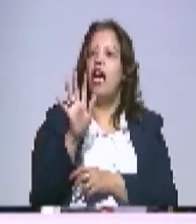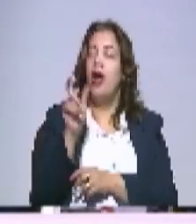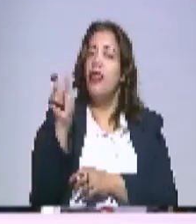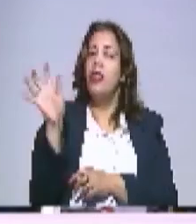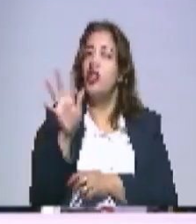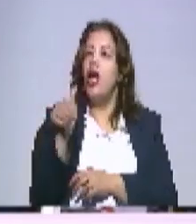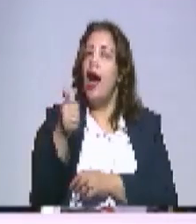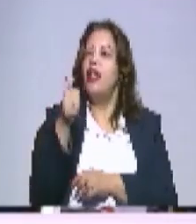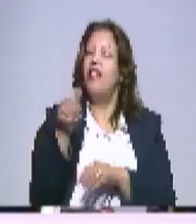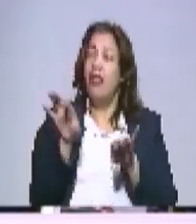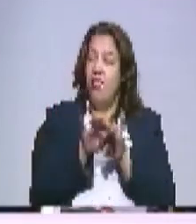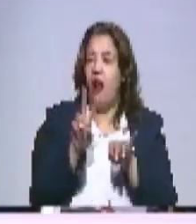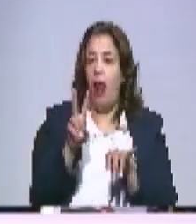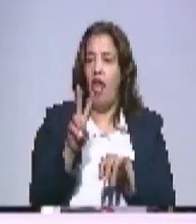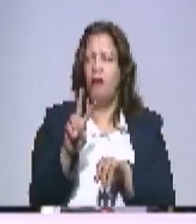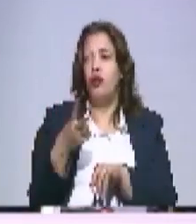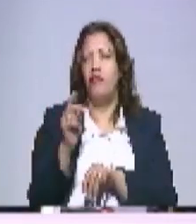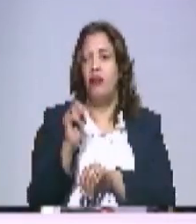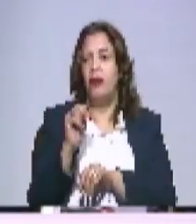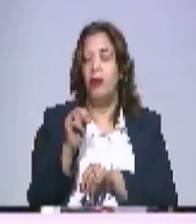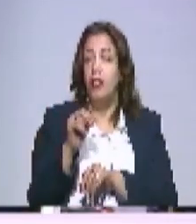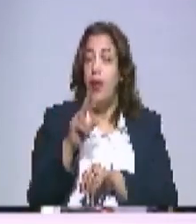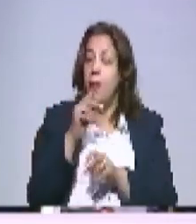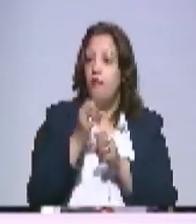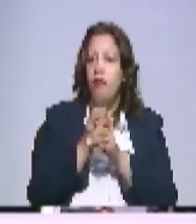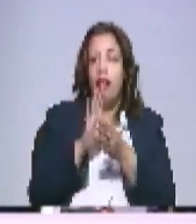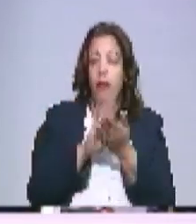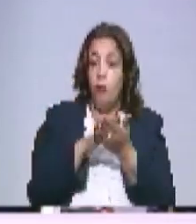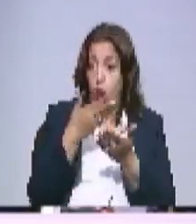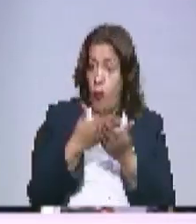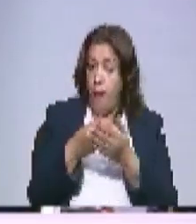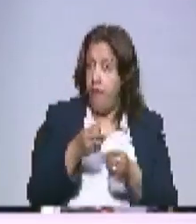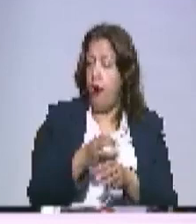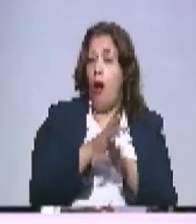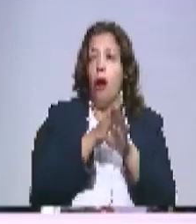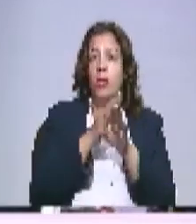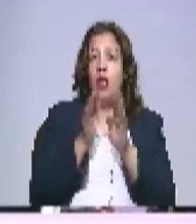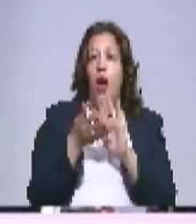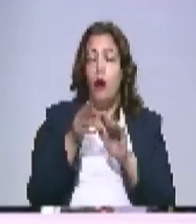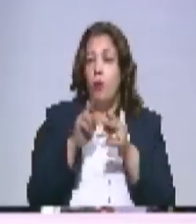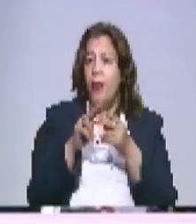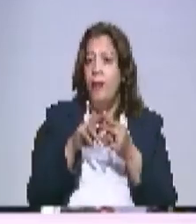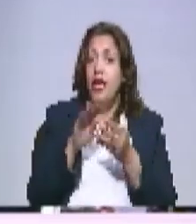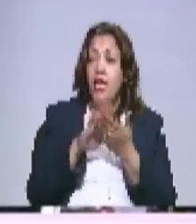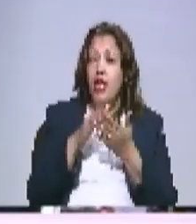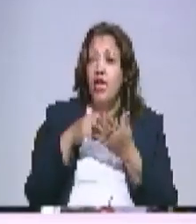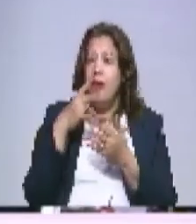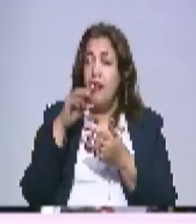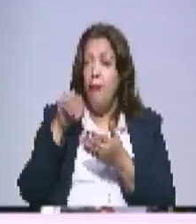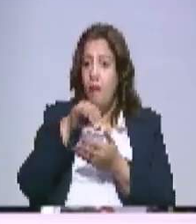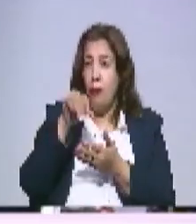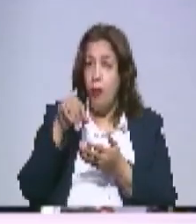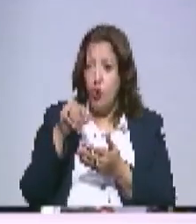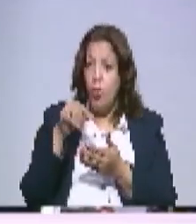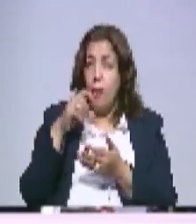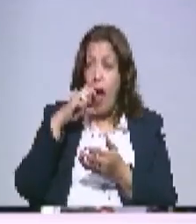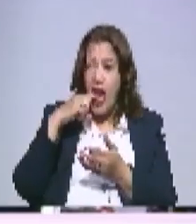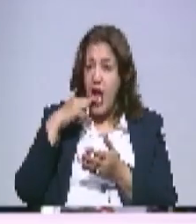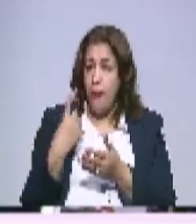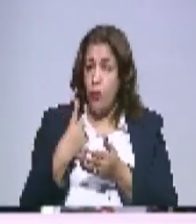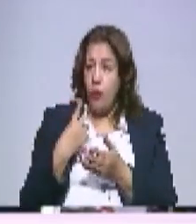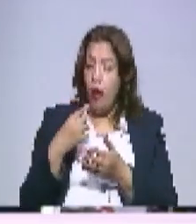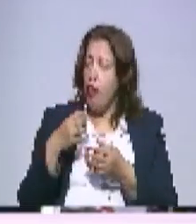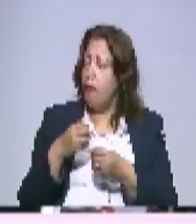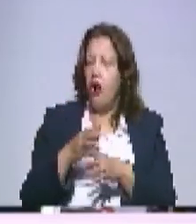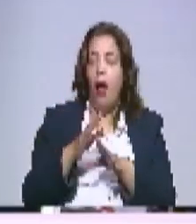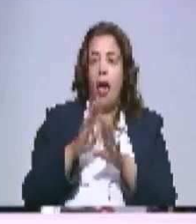بالنشا، بتبقى اظرف والطف يعني. عايز تعمليها بانيه بقى اعمليها بانيه، عايز تعمليها بخلطه فيجيتار اعمليها بخلطه فيجيتار، عايز تعمليها ببقسماط اعمليها